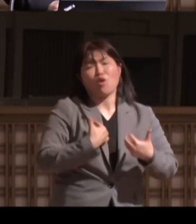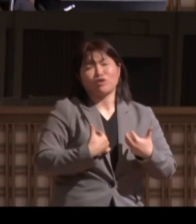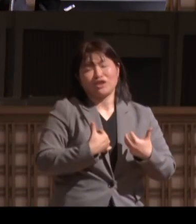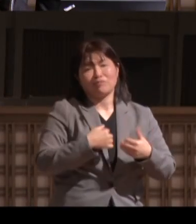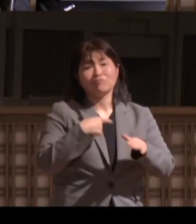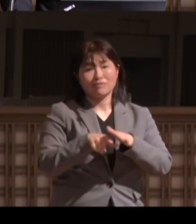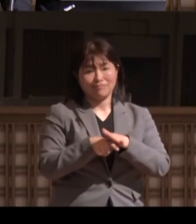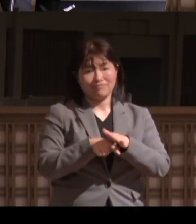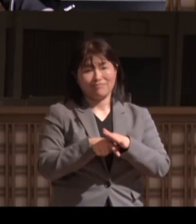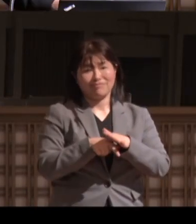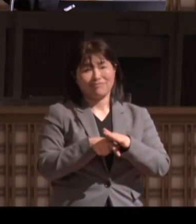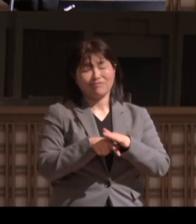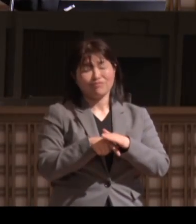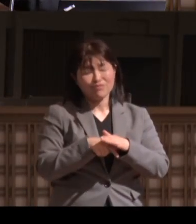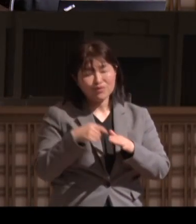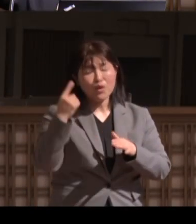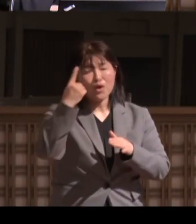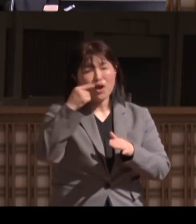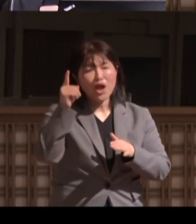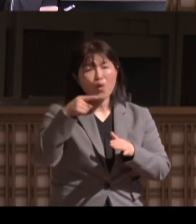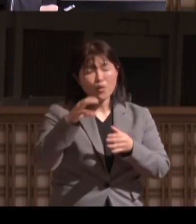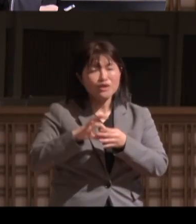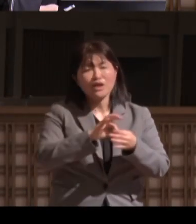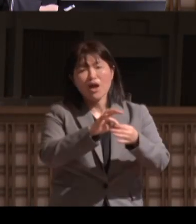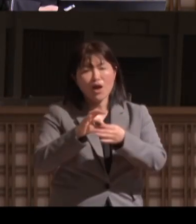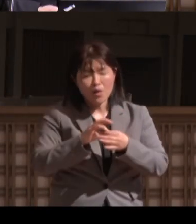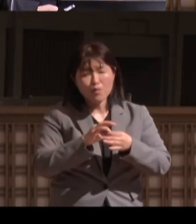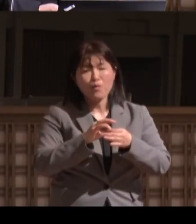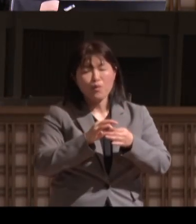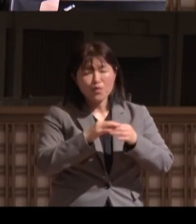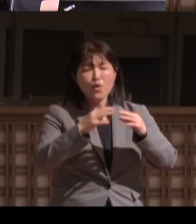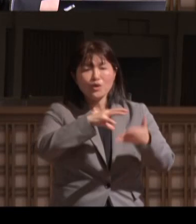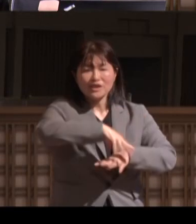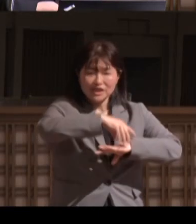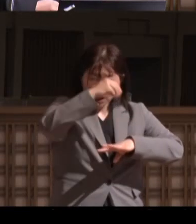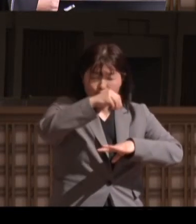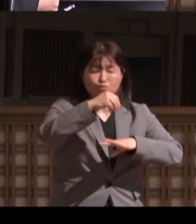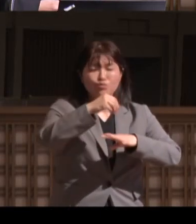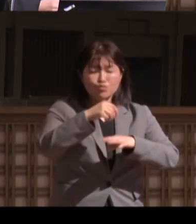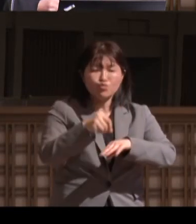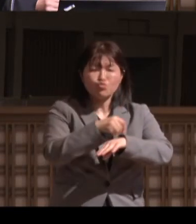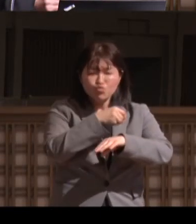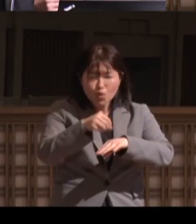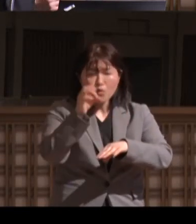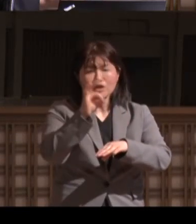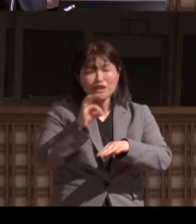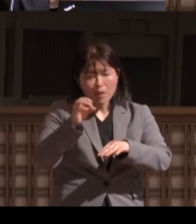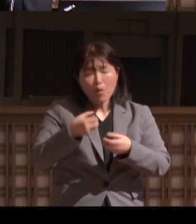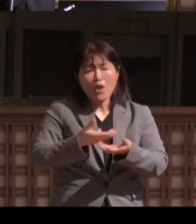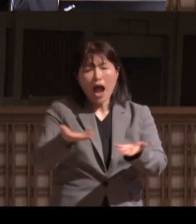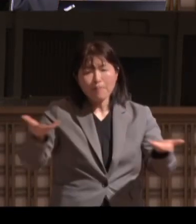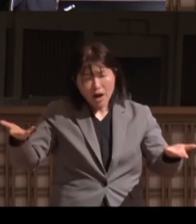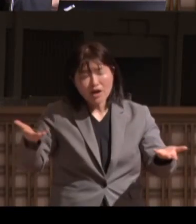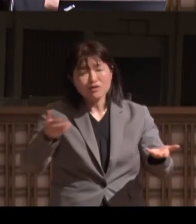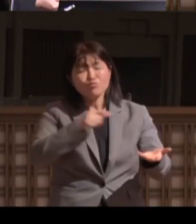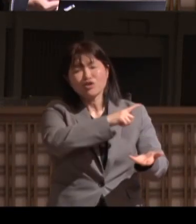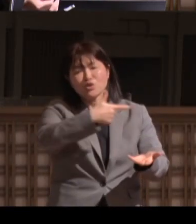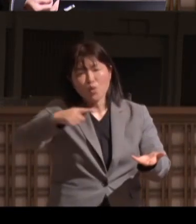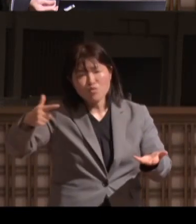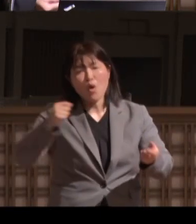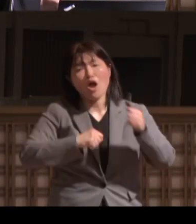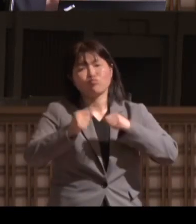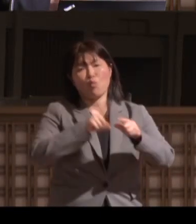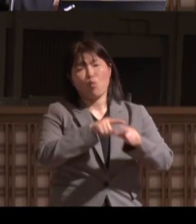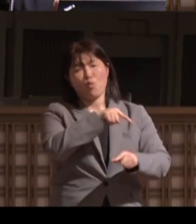外国人が関わる国際ワクキャンプとかま特産品販売井一というのをやってるんですけど